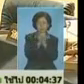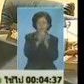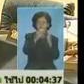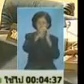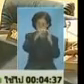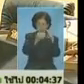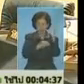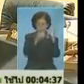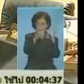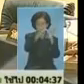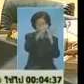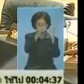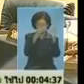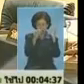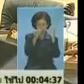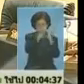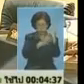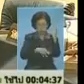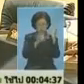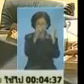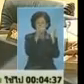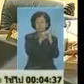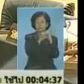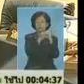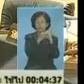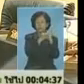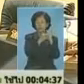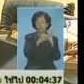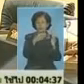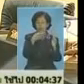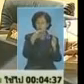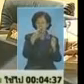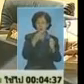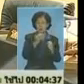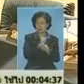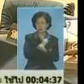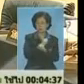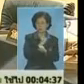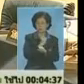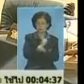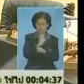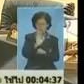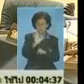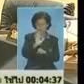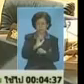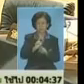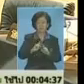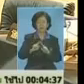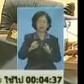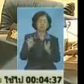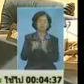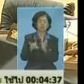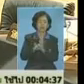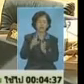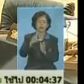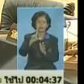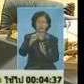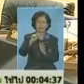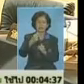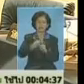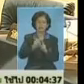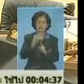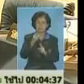จ้างรายเดียวเขาก็ร้องทุกข์ว่าอย่าทำนะว่าจะผิดพระราชบัญญัติหัวสุดท้ายพอมาวันที่20พฤศจิกาท่านสุเท